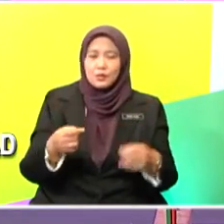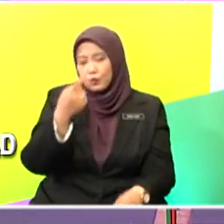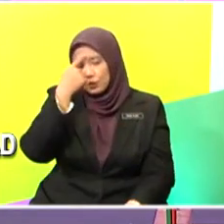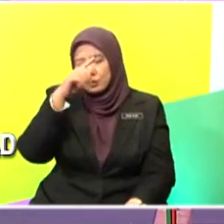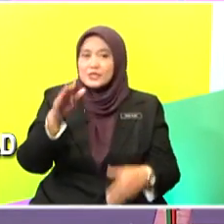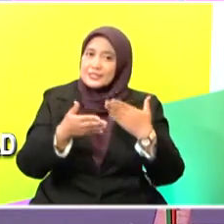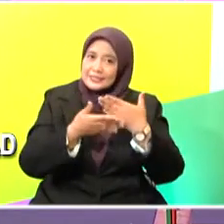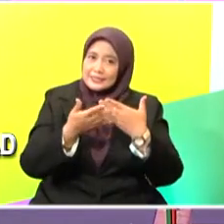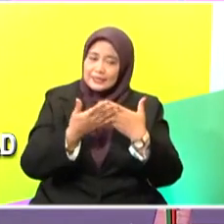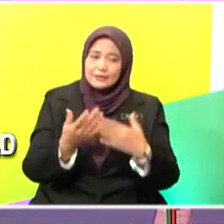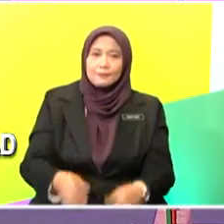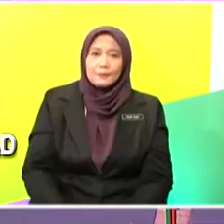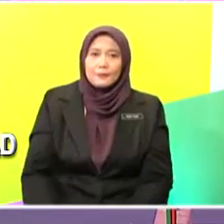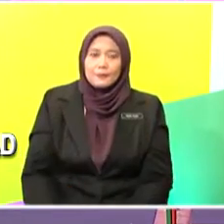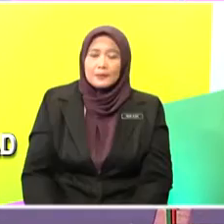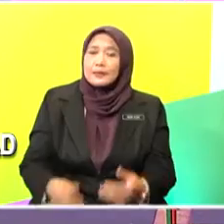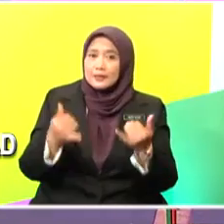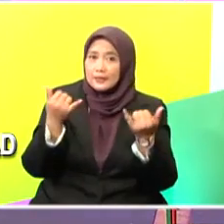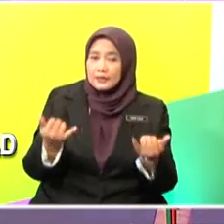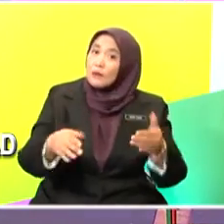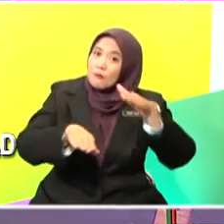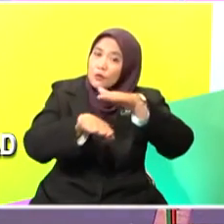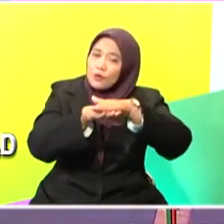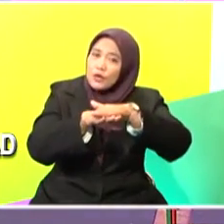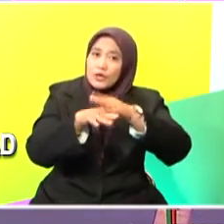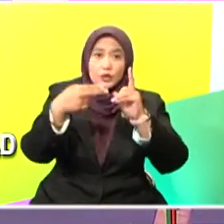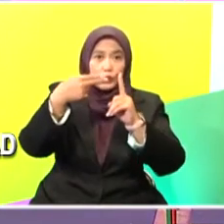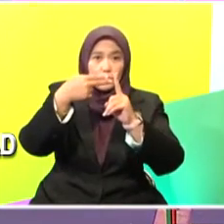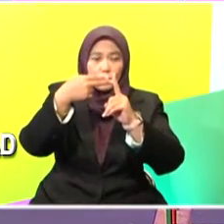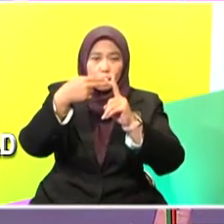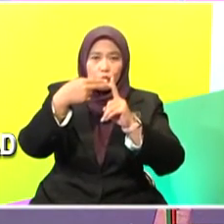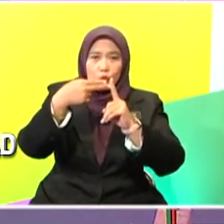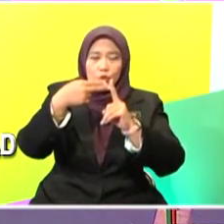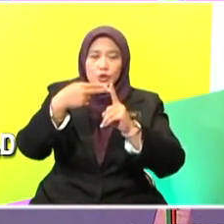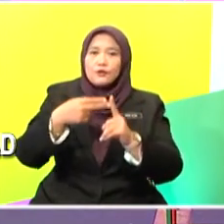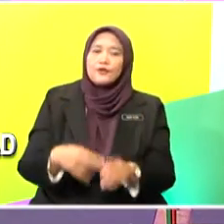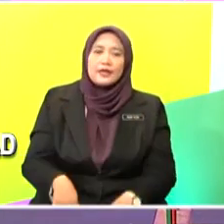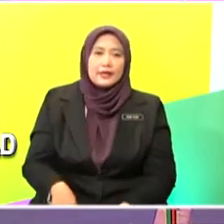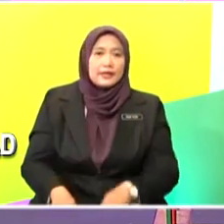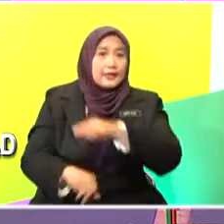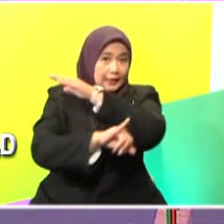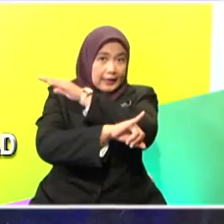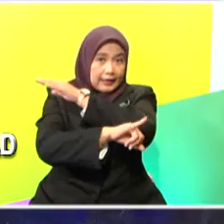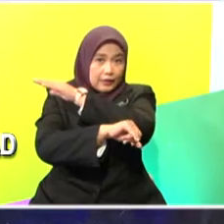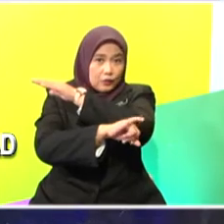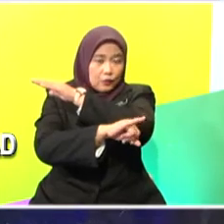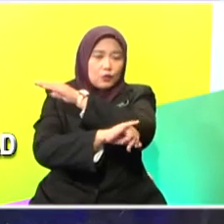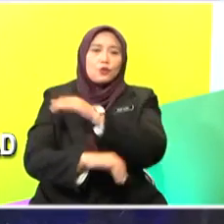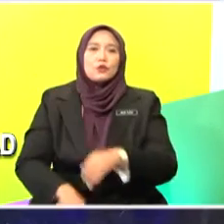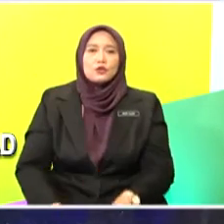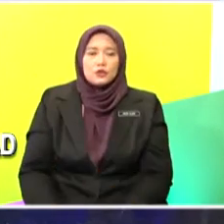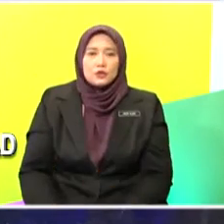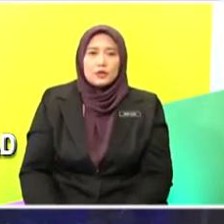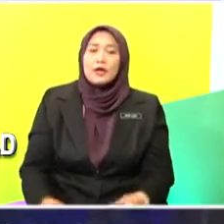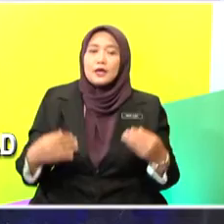huruf ada ekor. Dan yang kat bawah sekali, huruf apa? Ada huruf V